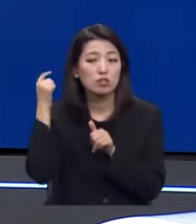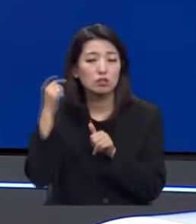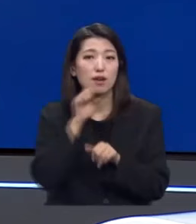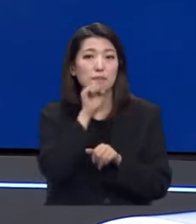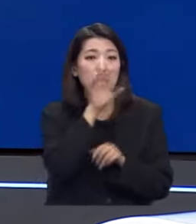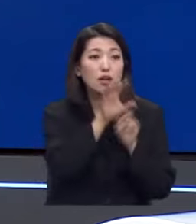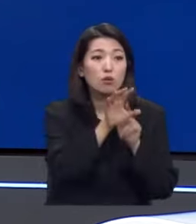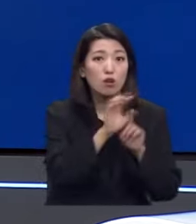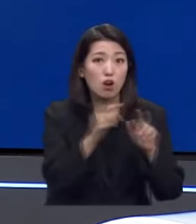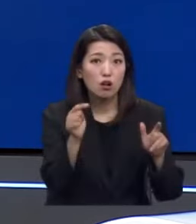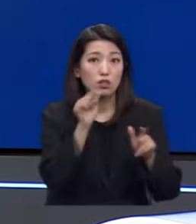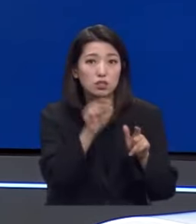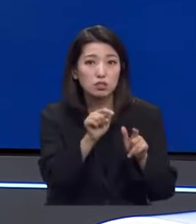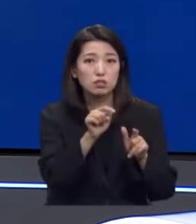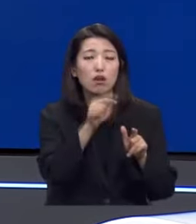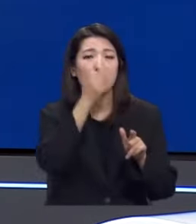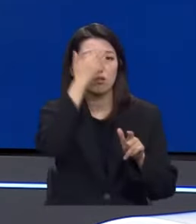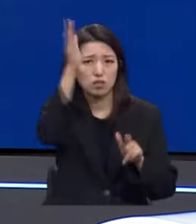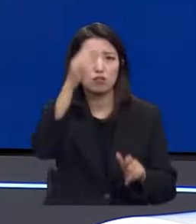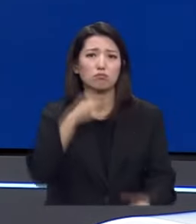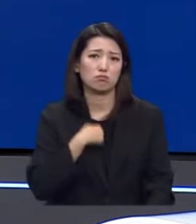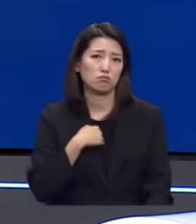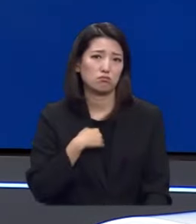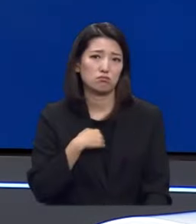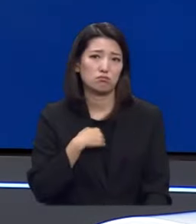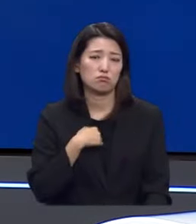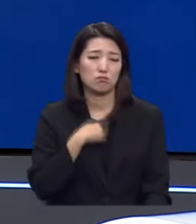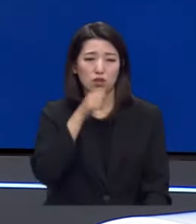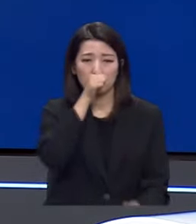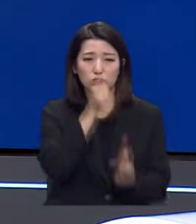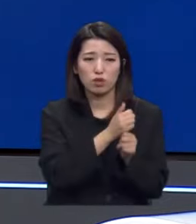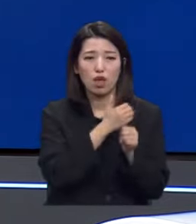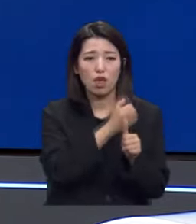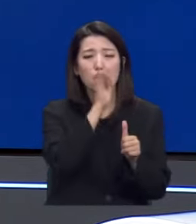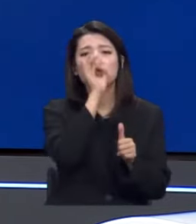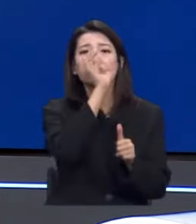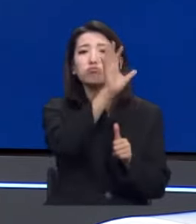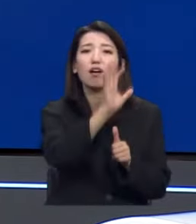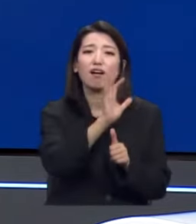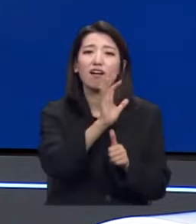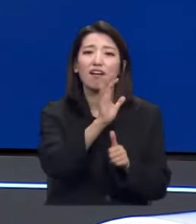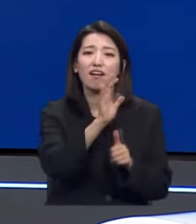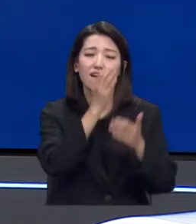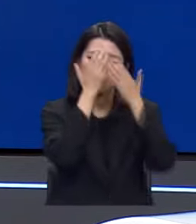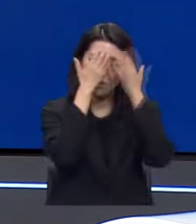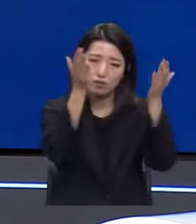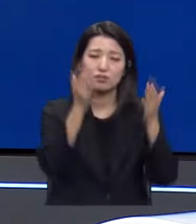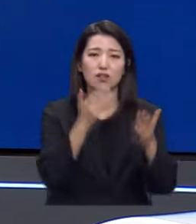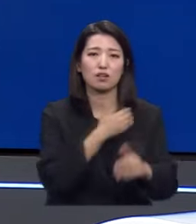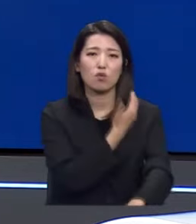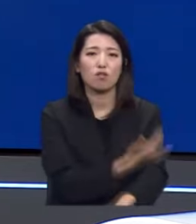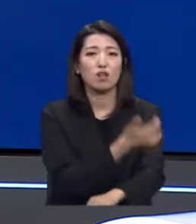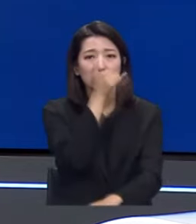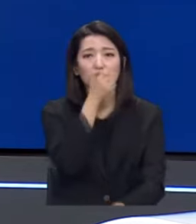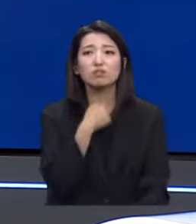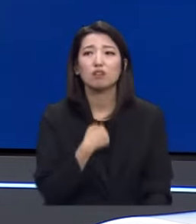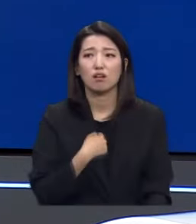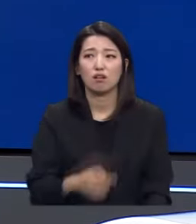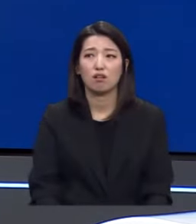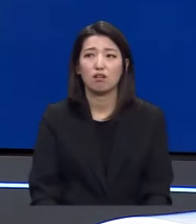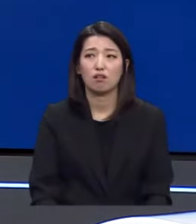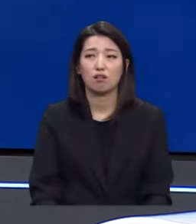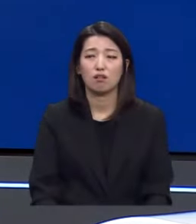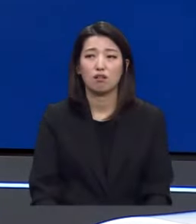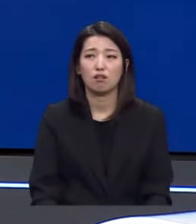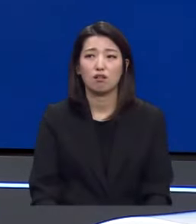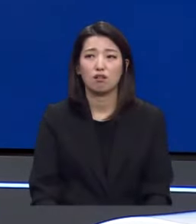기가 막힌다 끝까지 싸워 나가겠다고 얘기를 했습니다네 근데 이걸 보면 최창